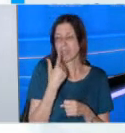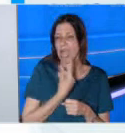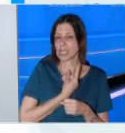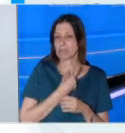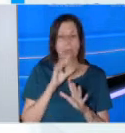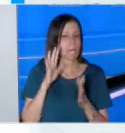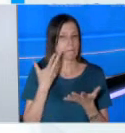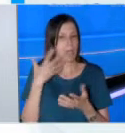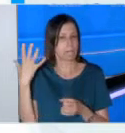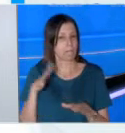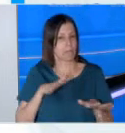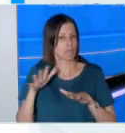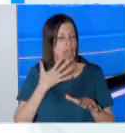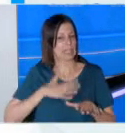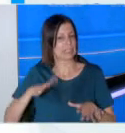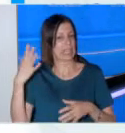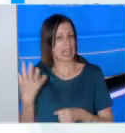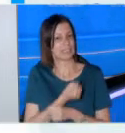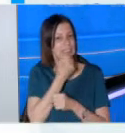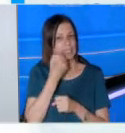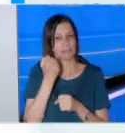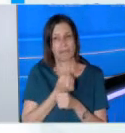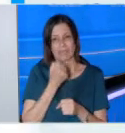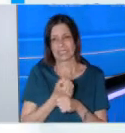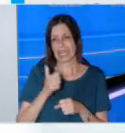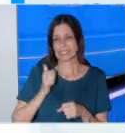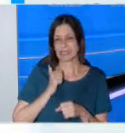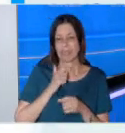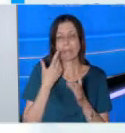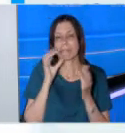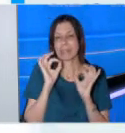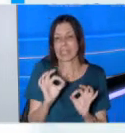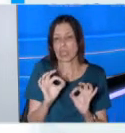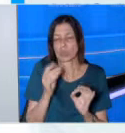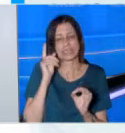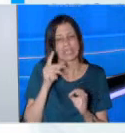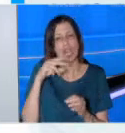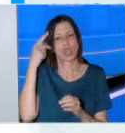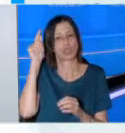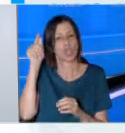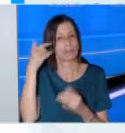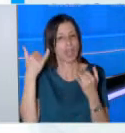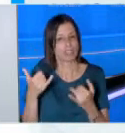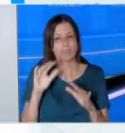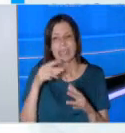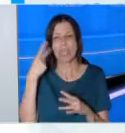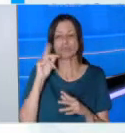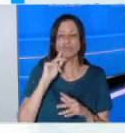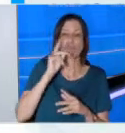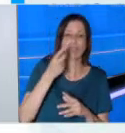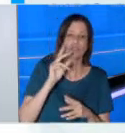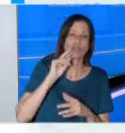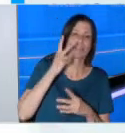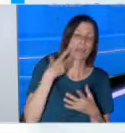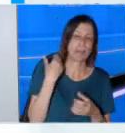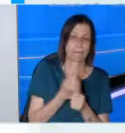מה בעצם הממשלה רצתה להשיג במבצע הצבאי, מה בדיוק אמור לקרות שם עכשיו, מה יקרה בעוד שנה או שנתיים, האם